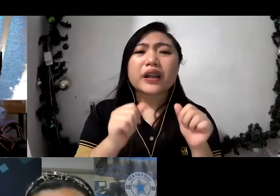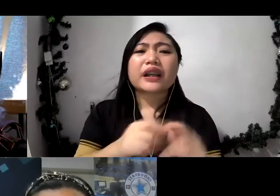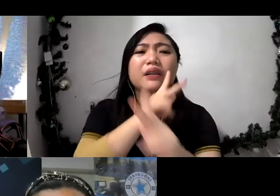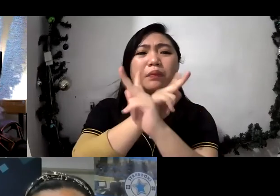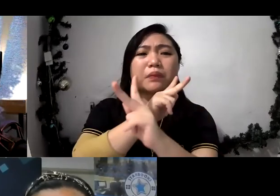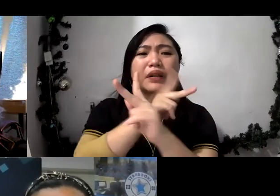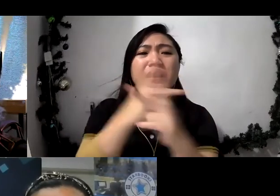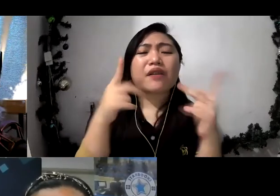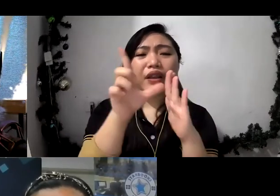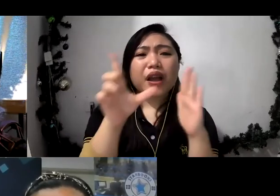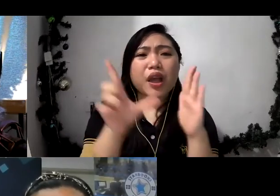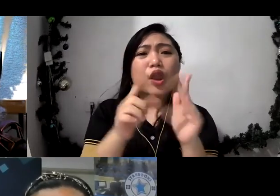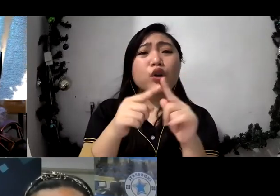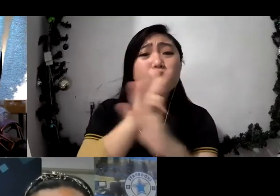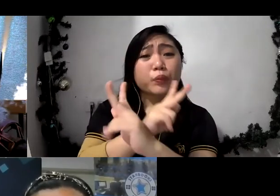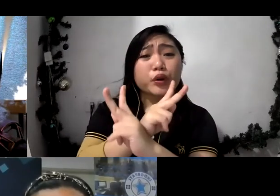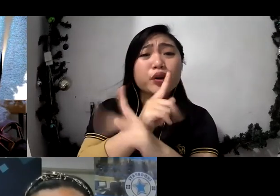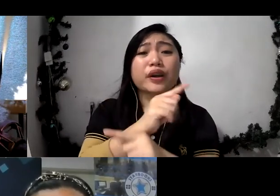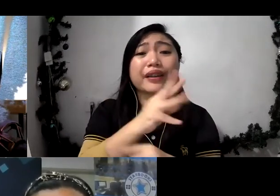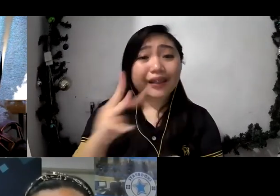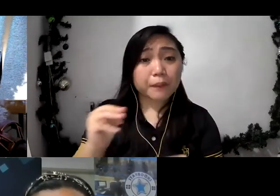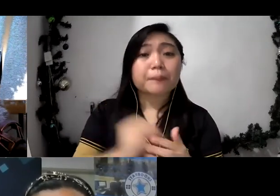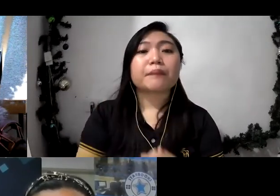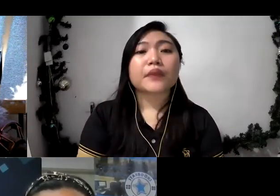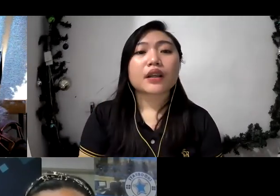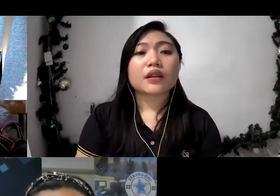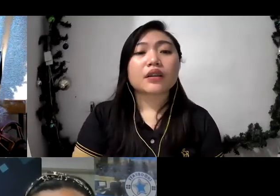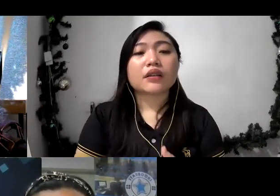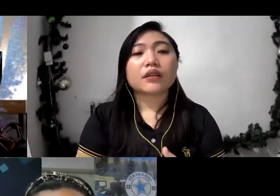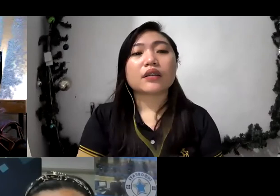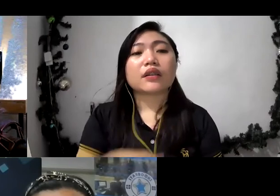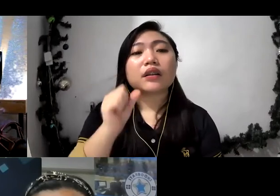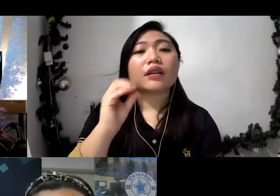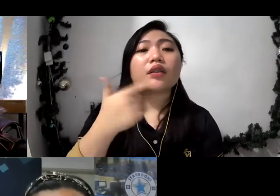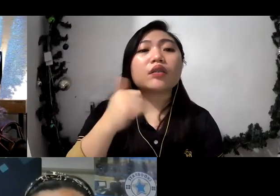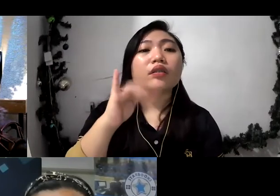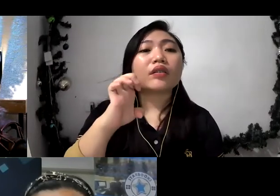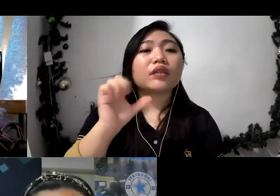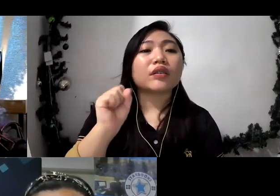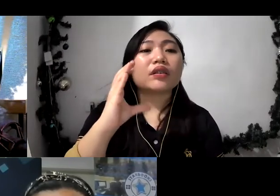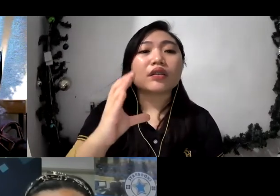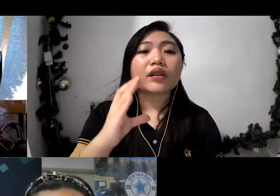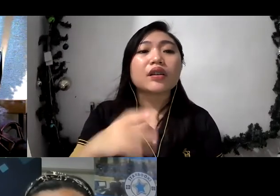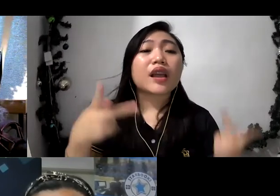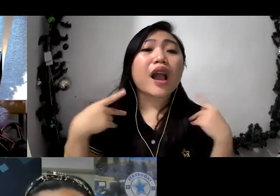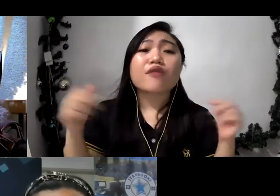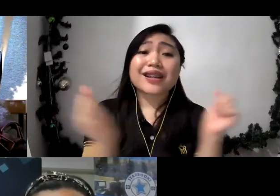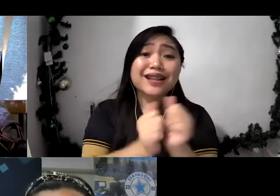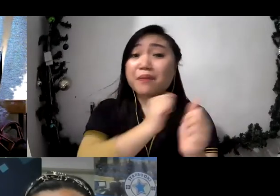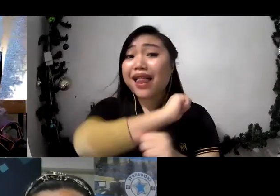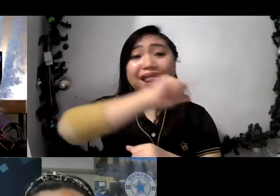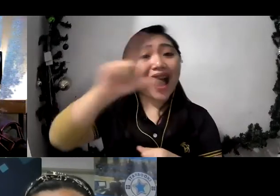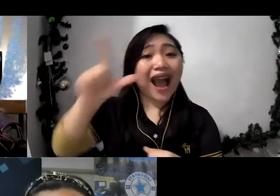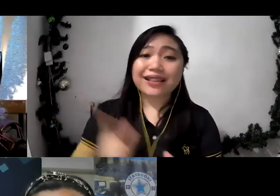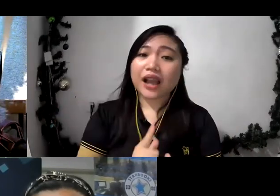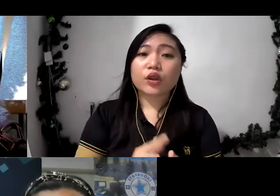kanila. So iyan po yung ano, iyan po yung ginagawa. Sa SOGSC kasama na po tayong lahat doon, na hindi lang po yung LGBT, lahat na